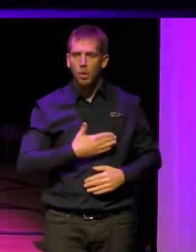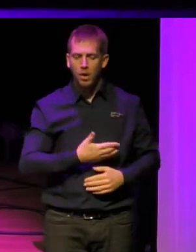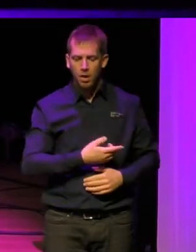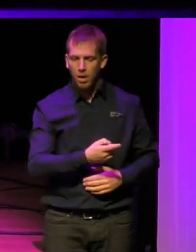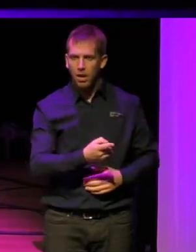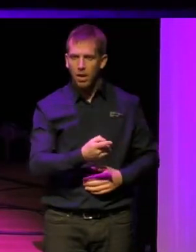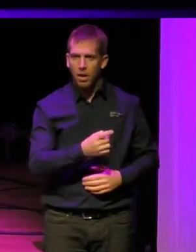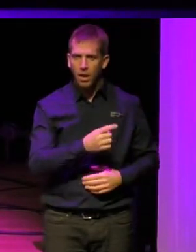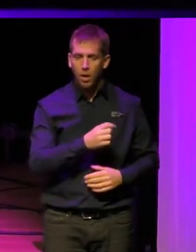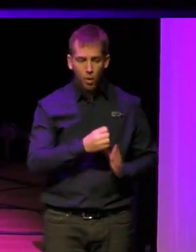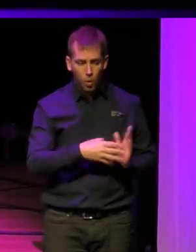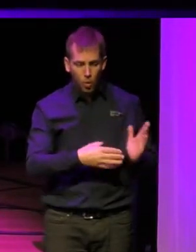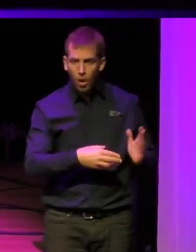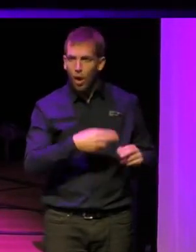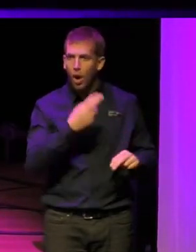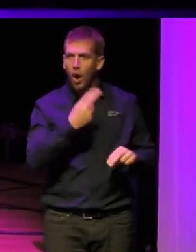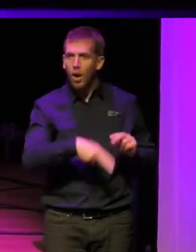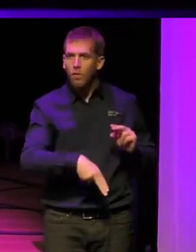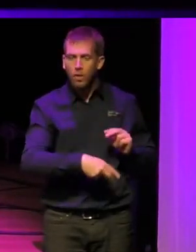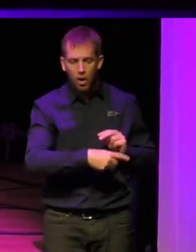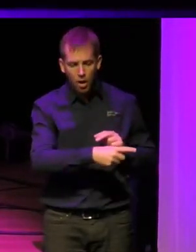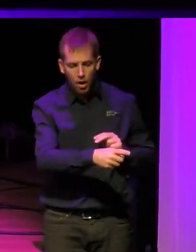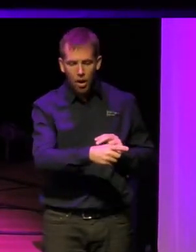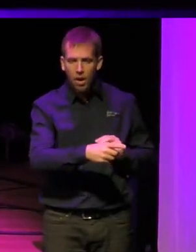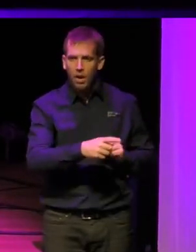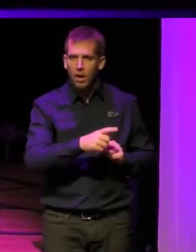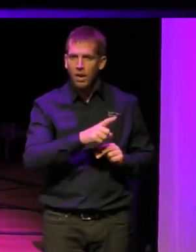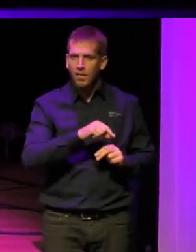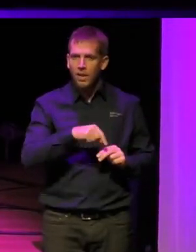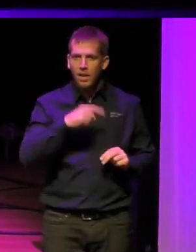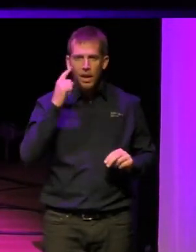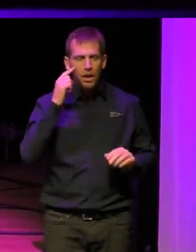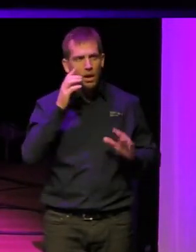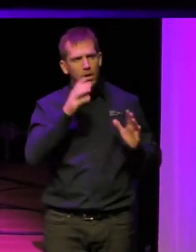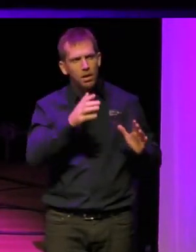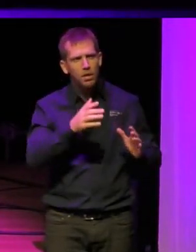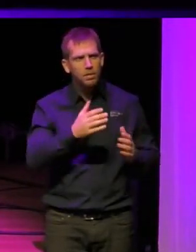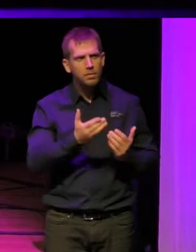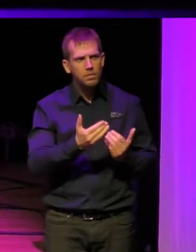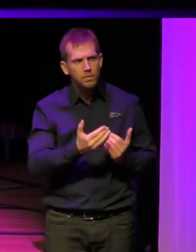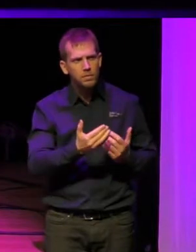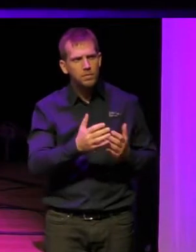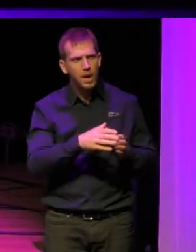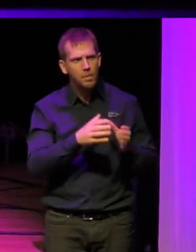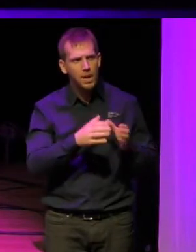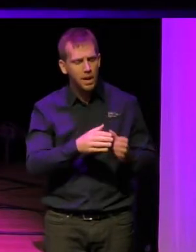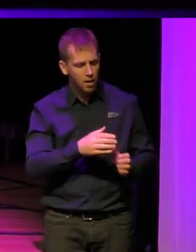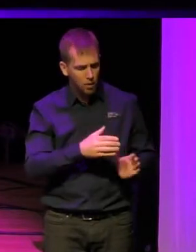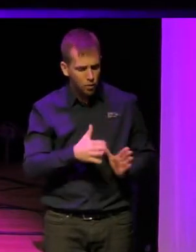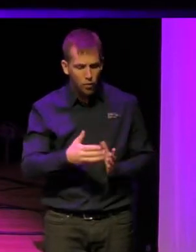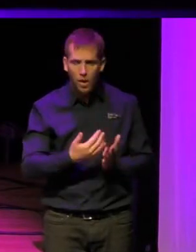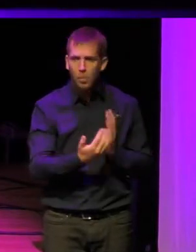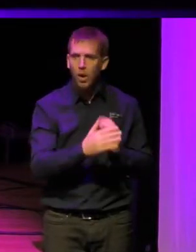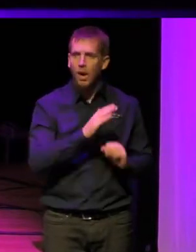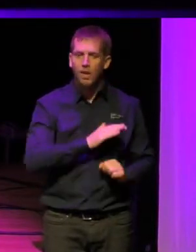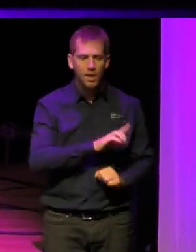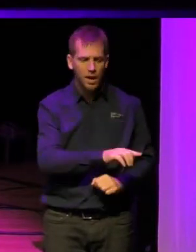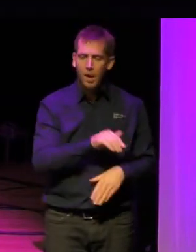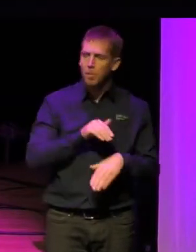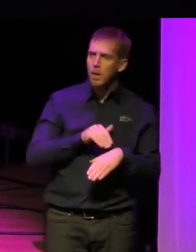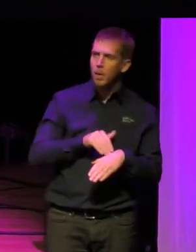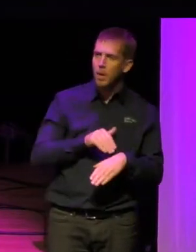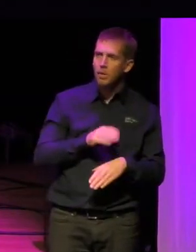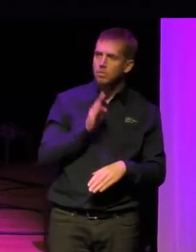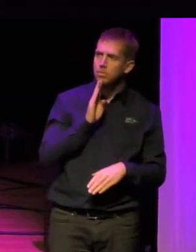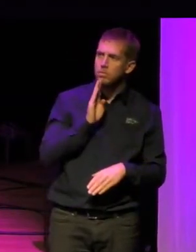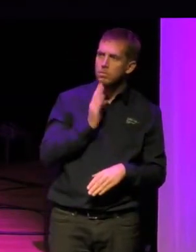För en del har fått avslag, en del tänker på sin familj och en del väntar på fortfarande på sitt besked.